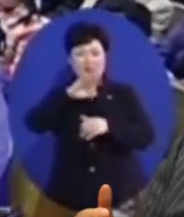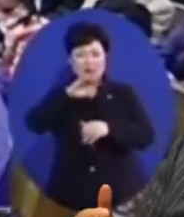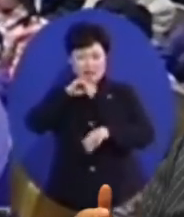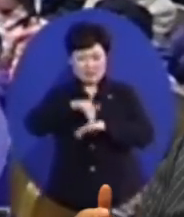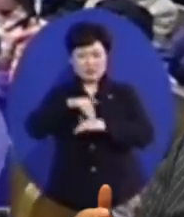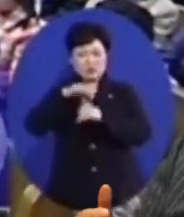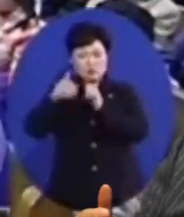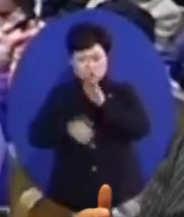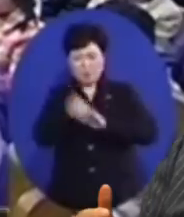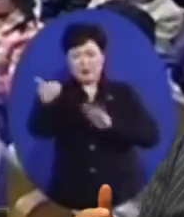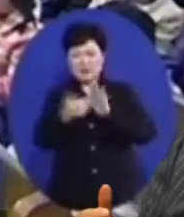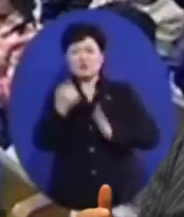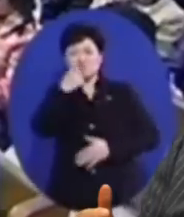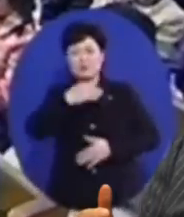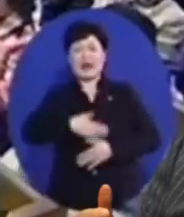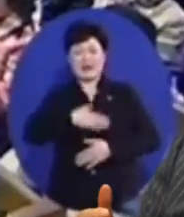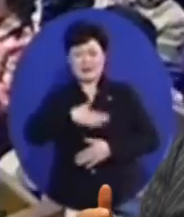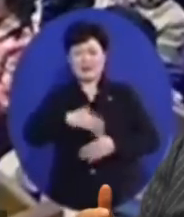줄 압니다.